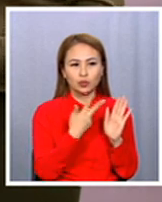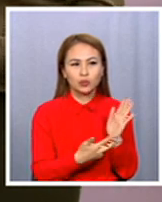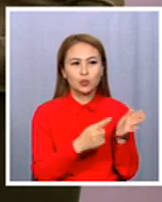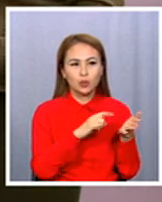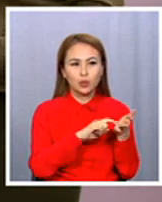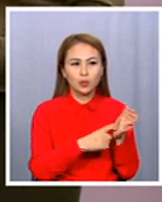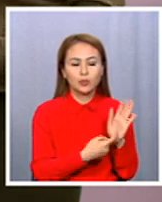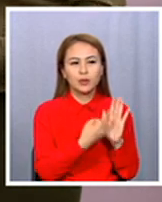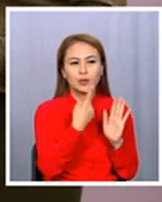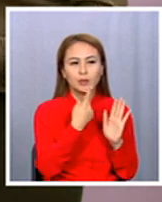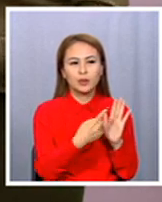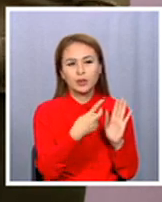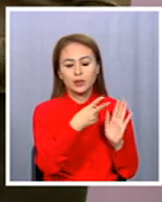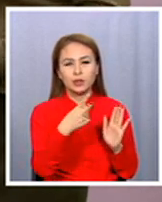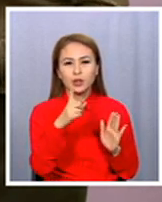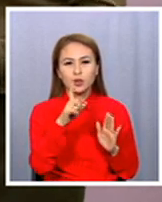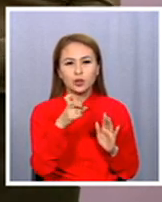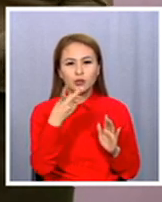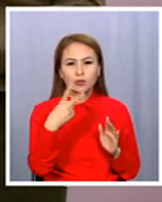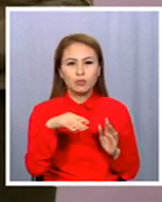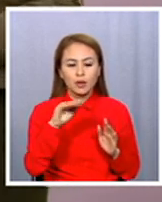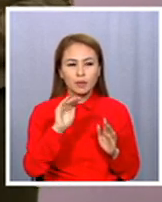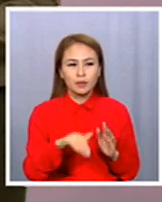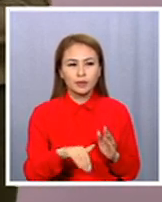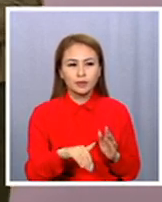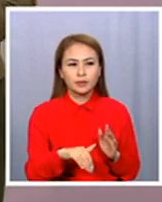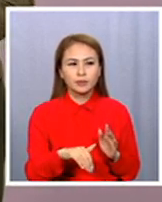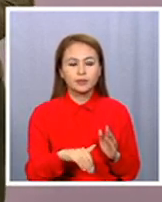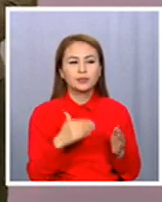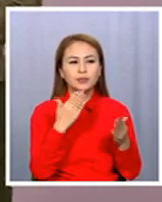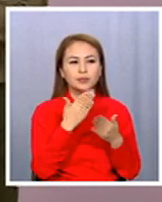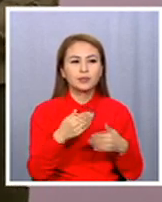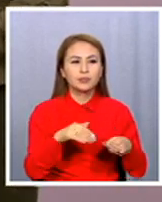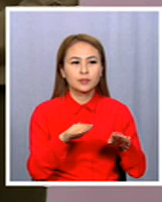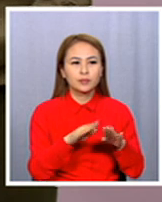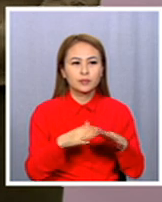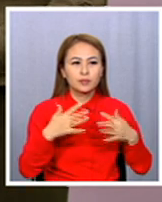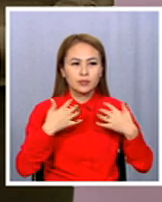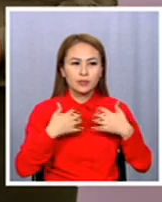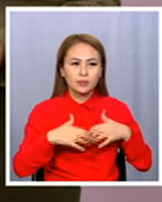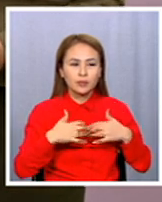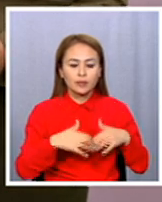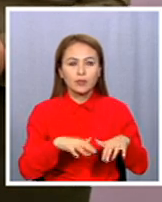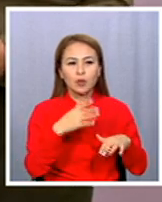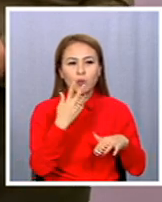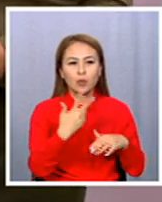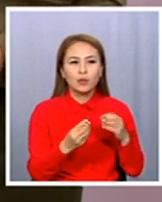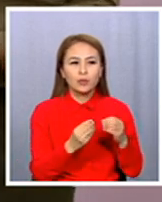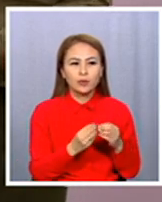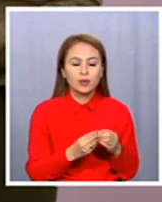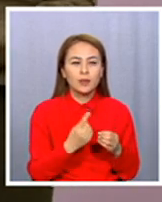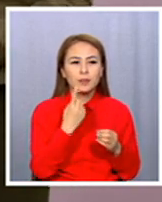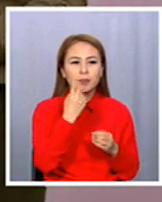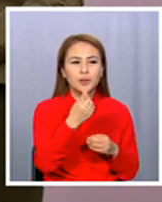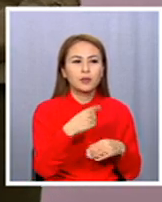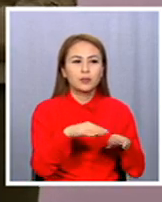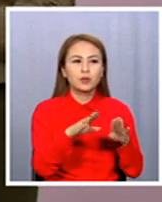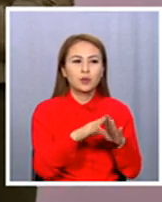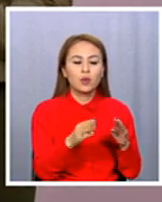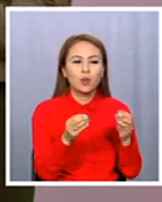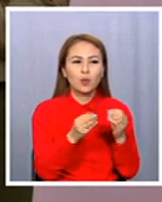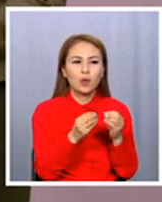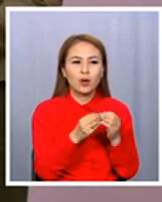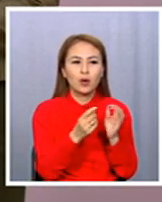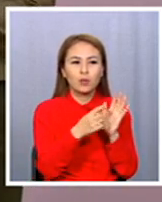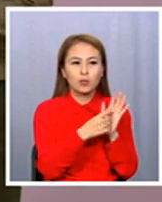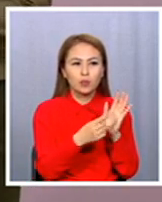көбейтіндісі 120 мыңға тең болды. Енді осы санның оннан бір бөлігін анықтау үшін онға бөліп,